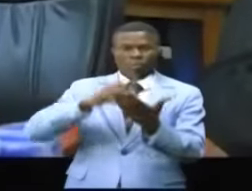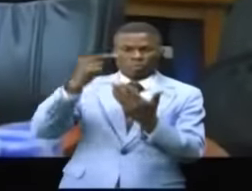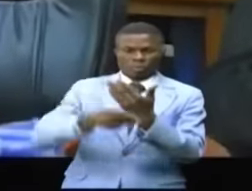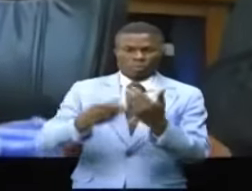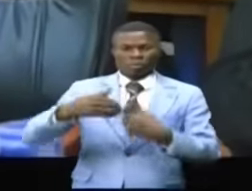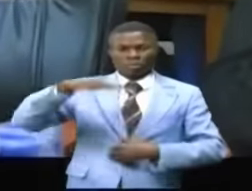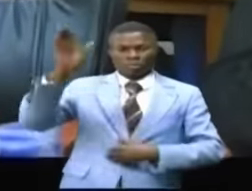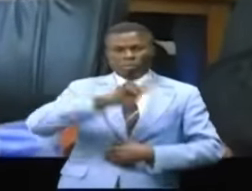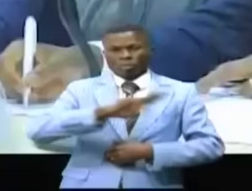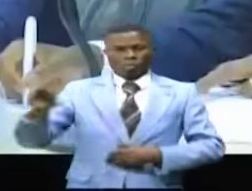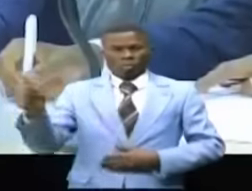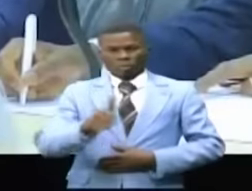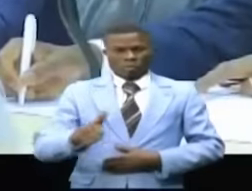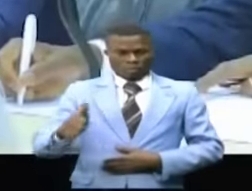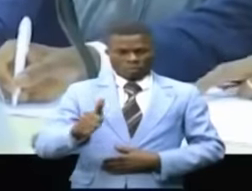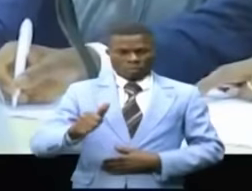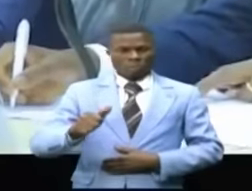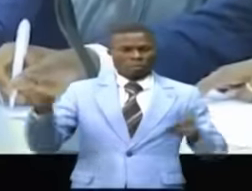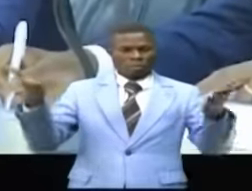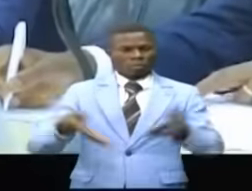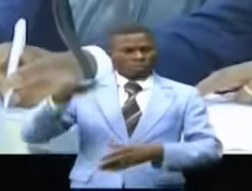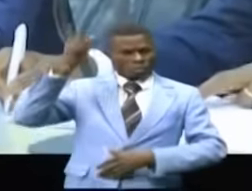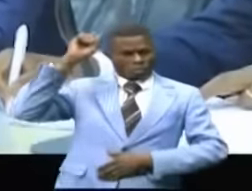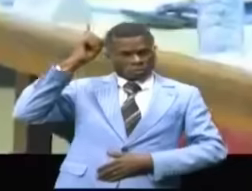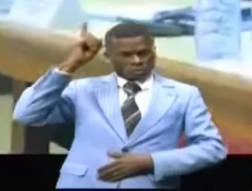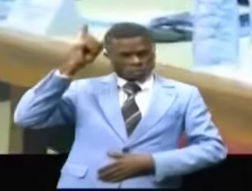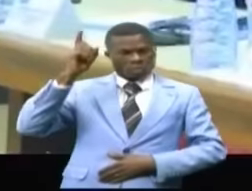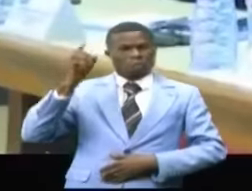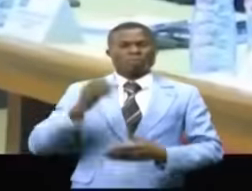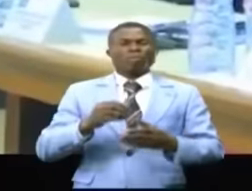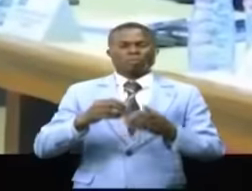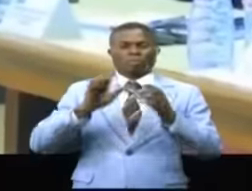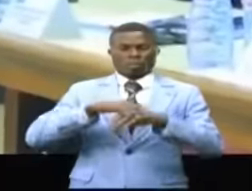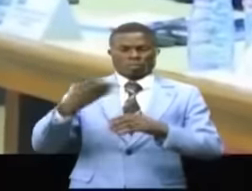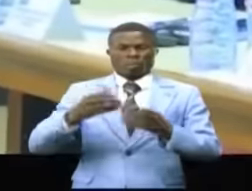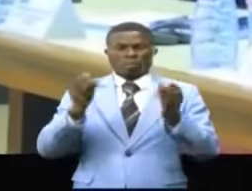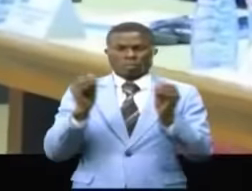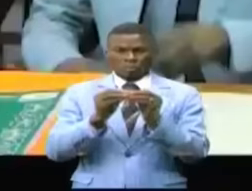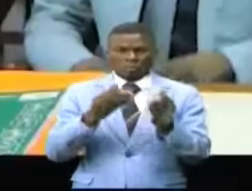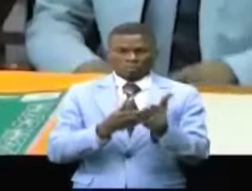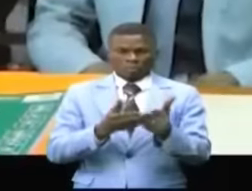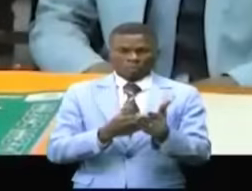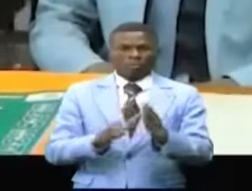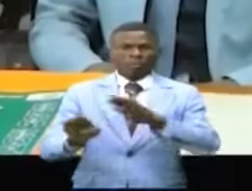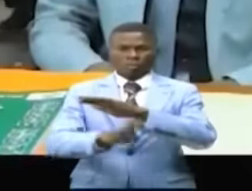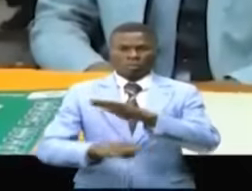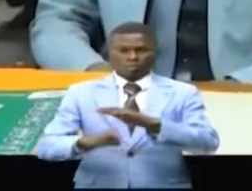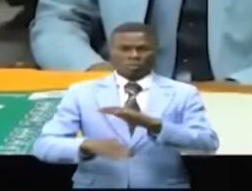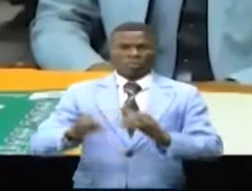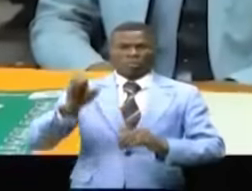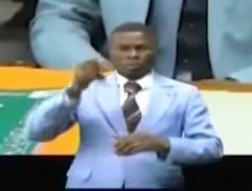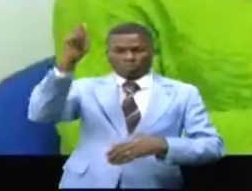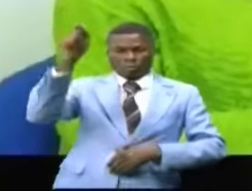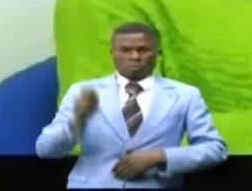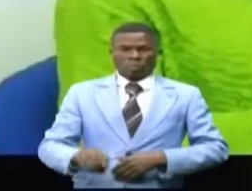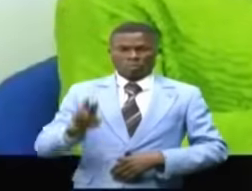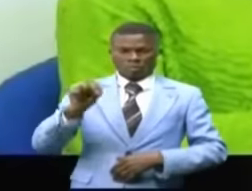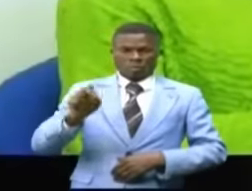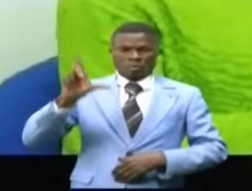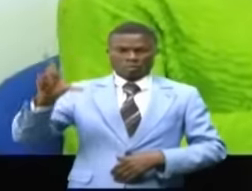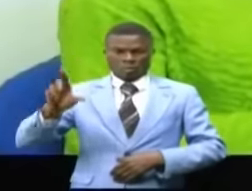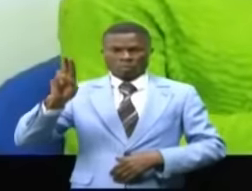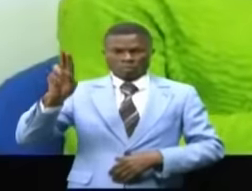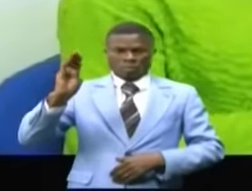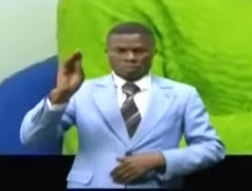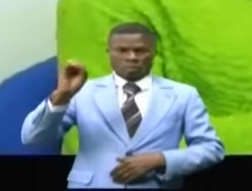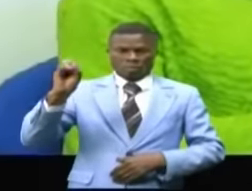retrait de 2021 qui existe déjà. Elle a séance tenante annoncée que la base de la MONUSCO de Lubero sera